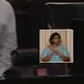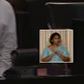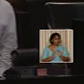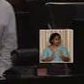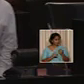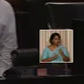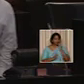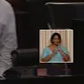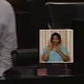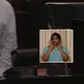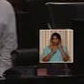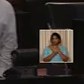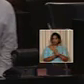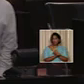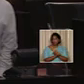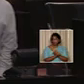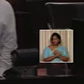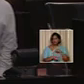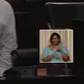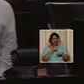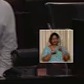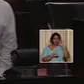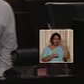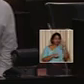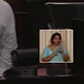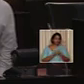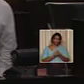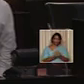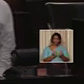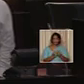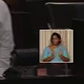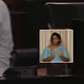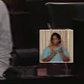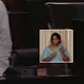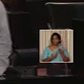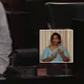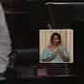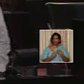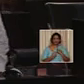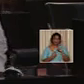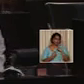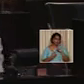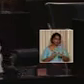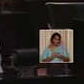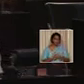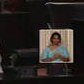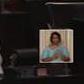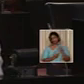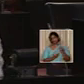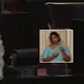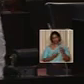අතරේ සංචාරක පොලිසි පිහිටවීමේ කටයුත්ත කඩිනමින් කරන්න කියලා ඉල්ලනවා. ඒකට